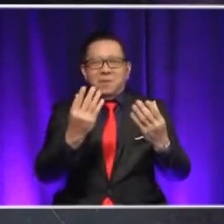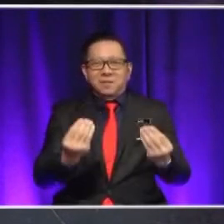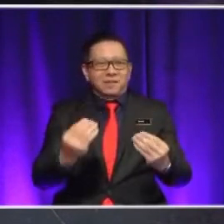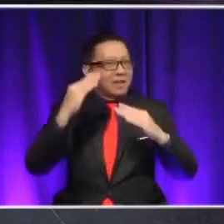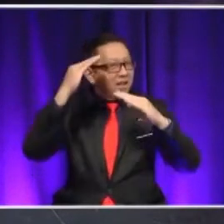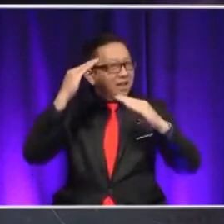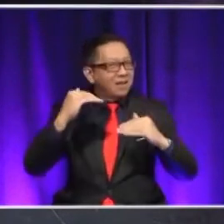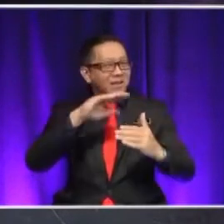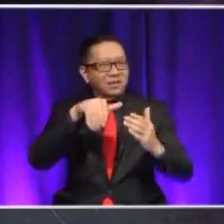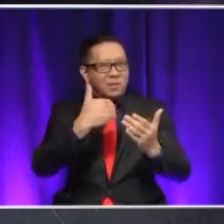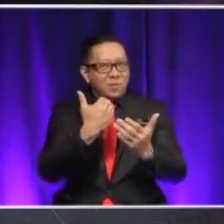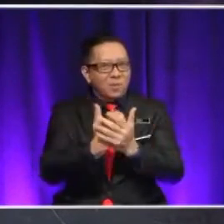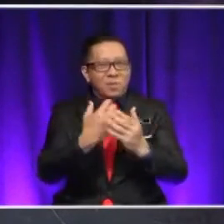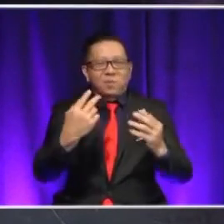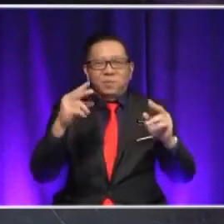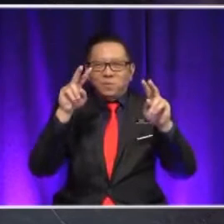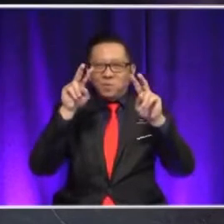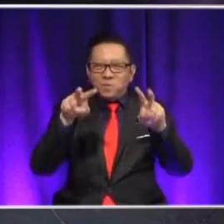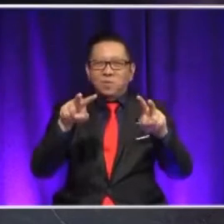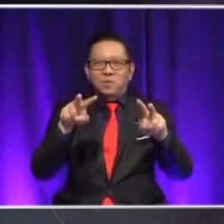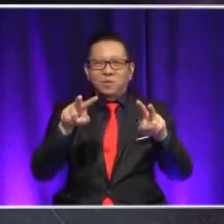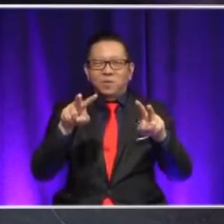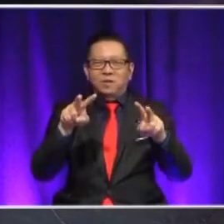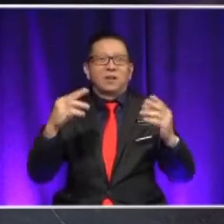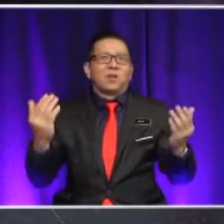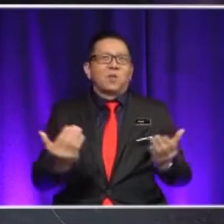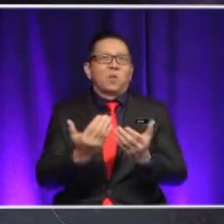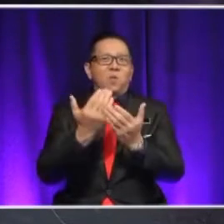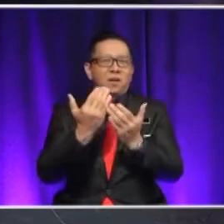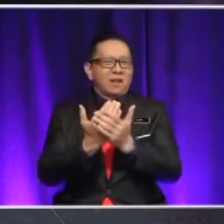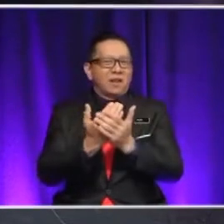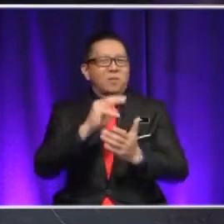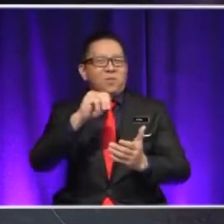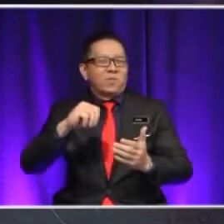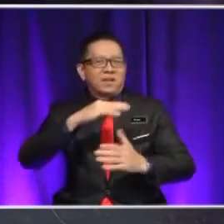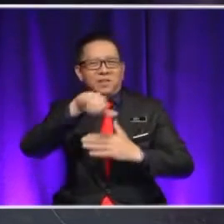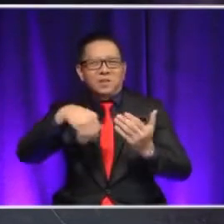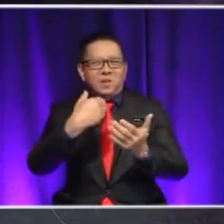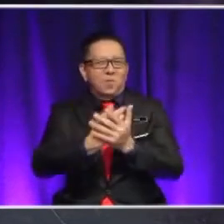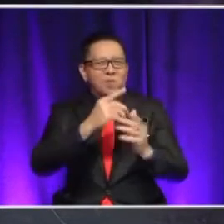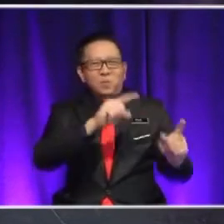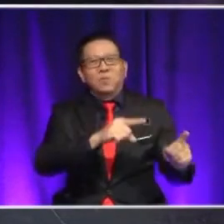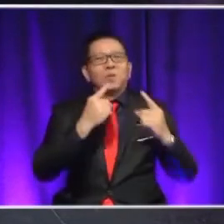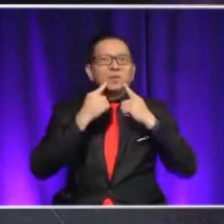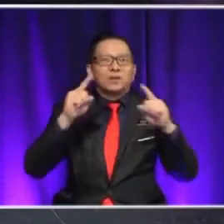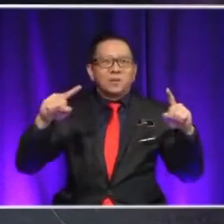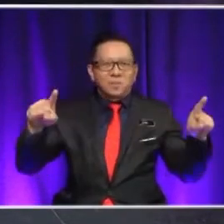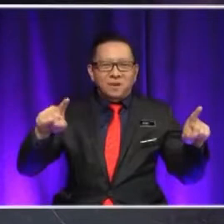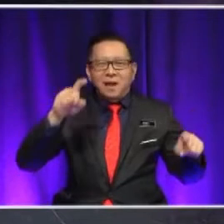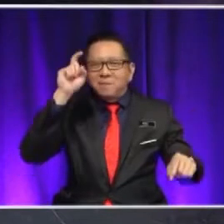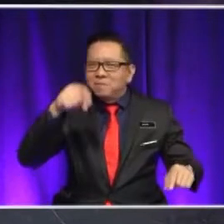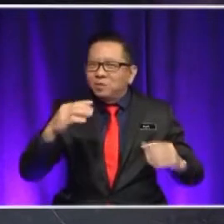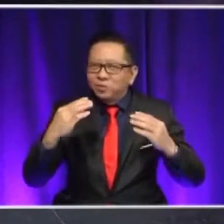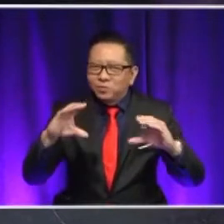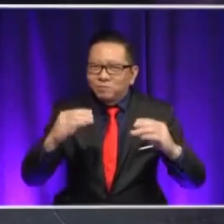biarkan semua yang menonton dapat dari Ifa doakan agar anda 9 dalam dikasih dijual dengan lalu kucoba jangan lupa coba